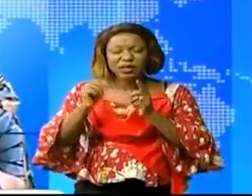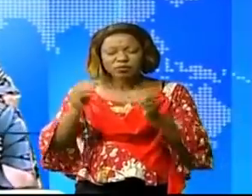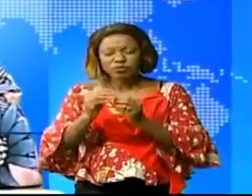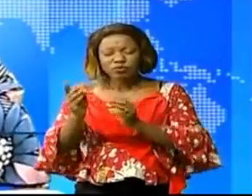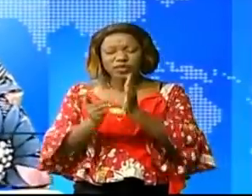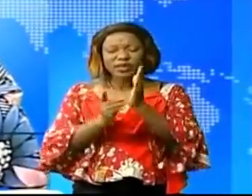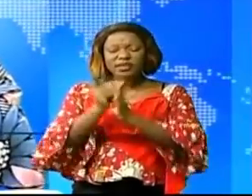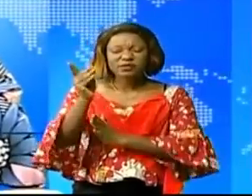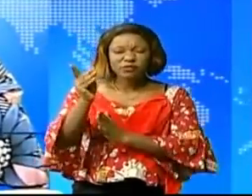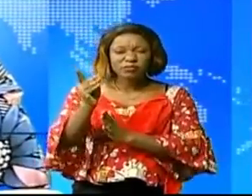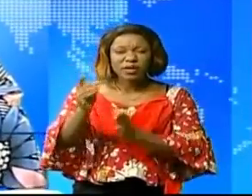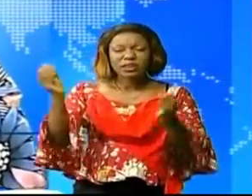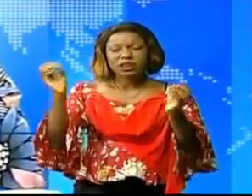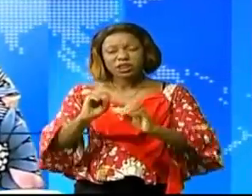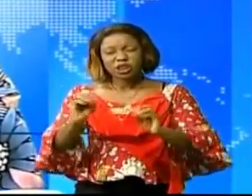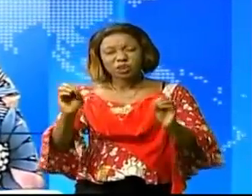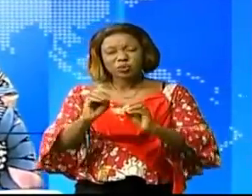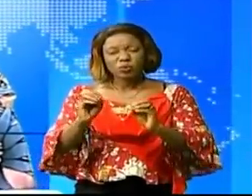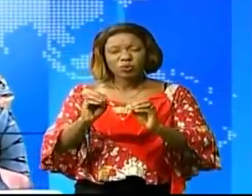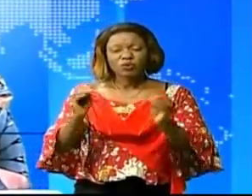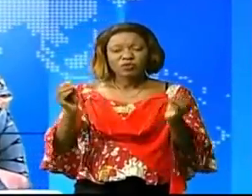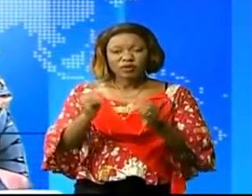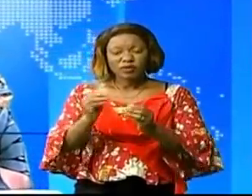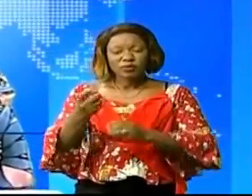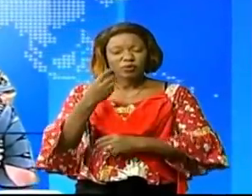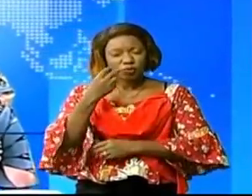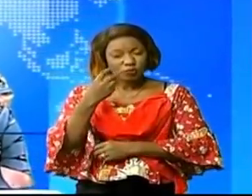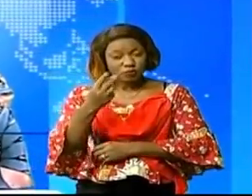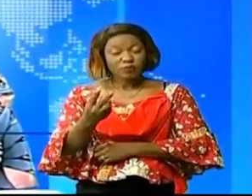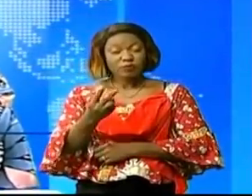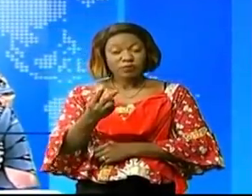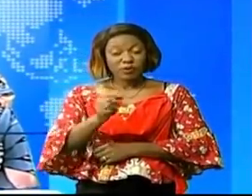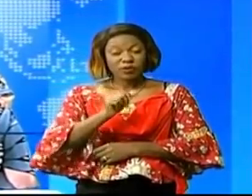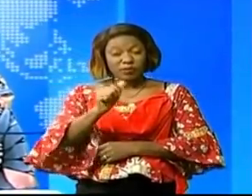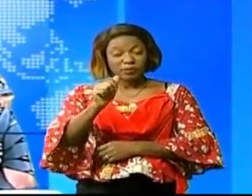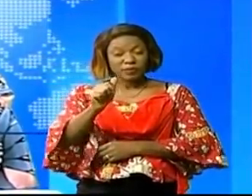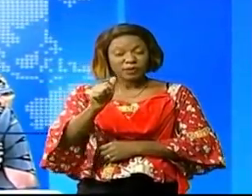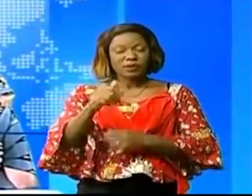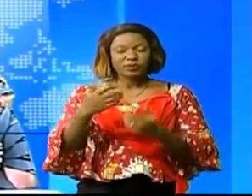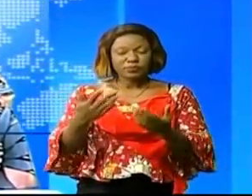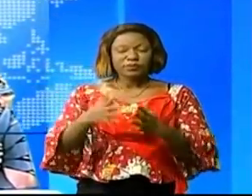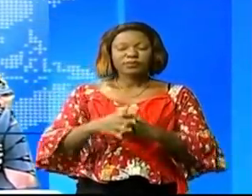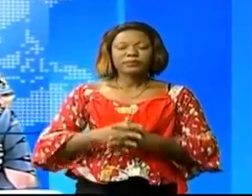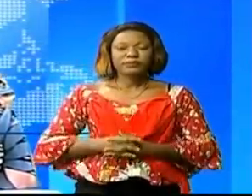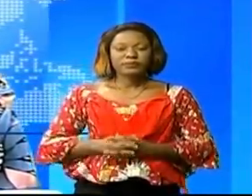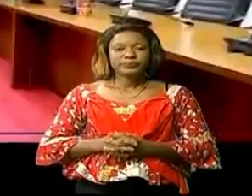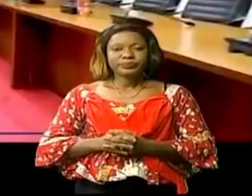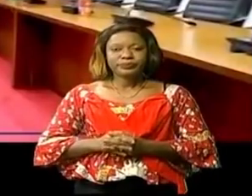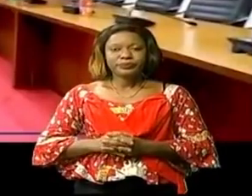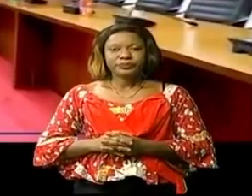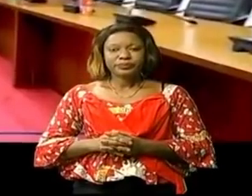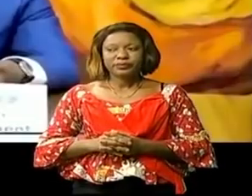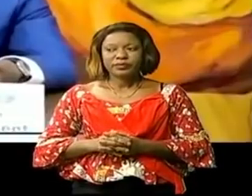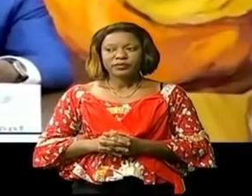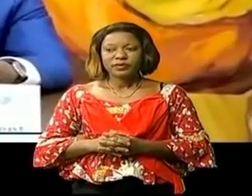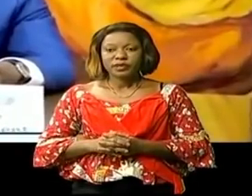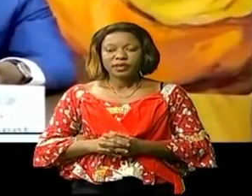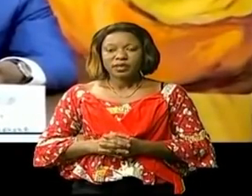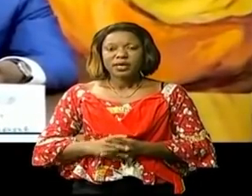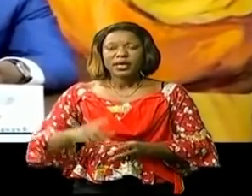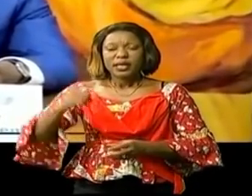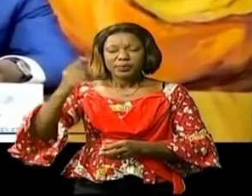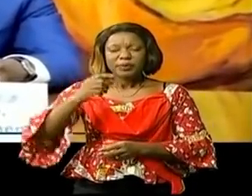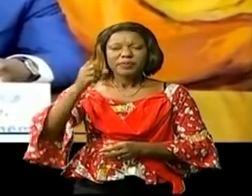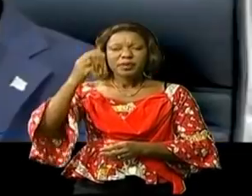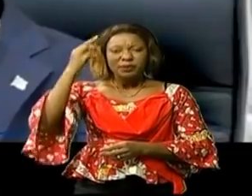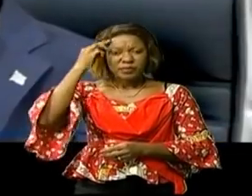pour poser leurs doléances. On l'écoute au micro de Patty Tondong. Reçu par le Premier ministre Jean-Michel